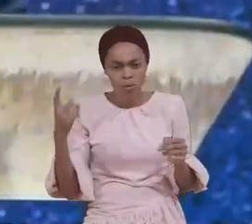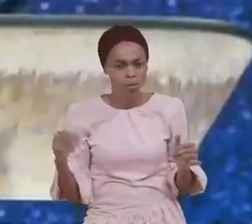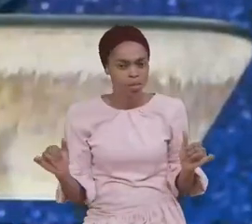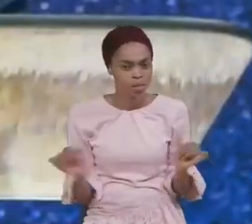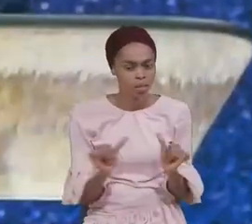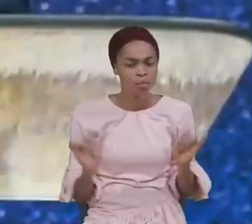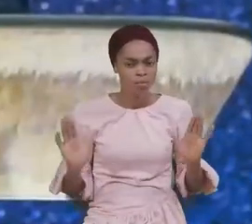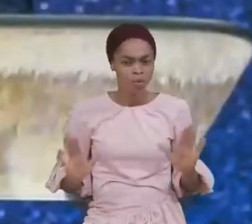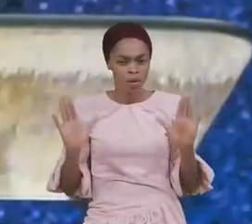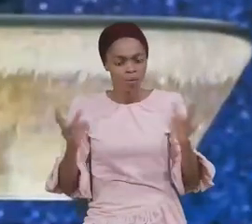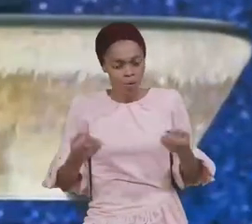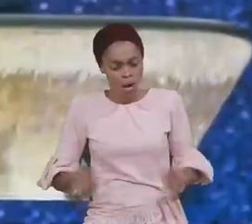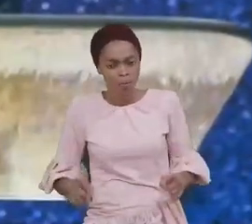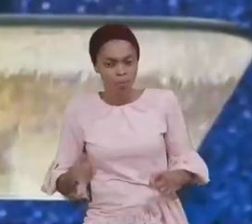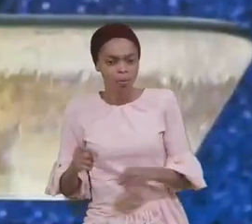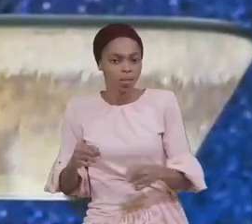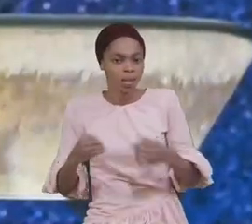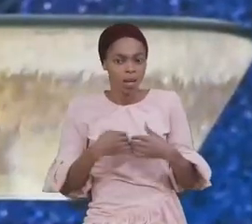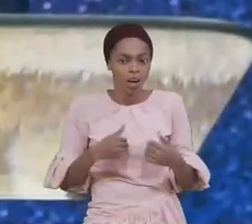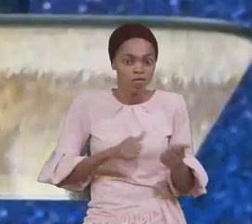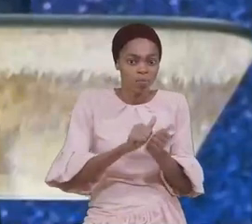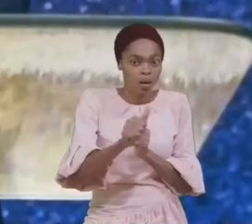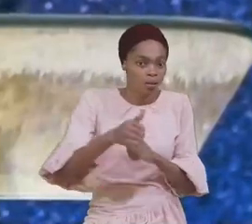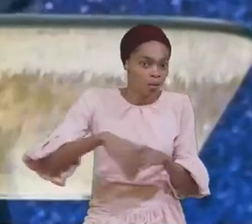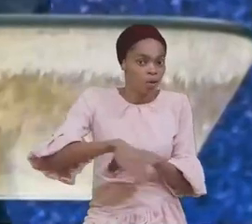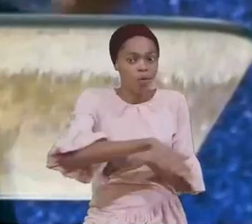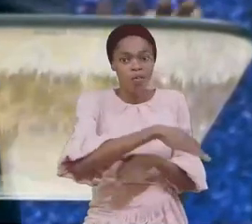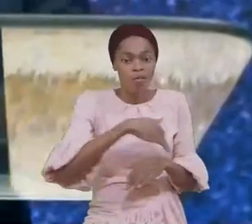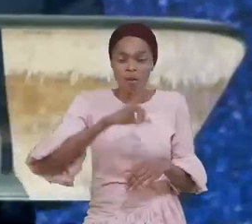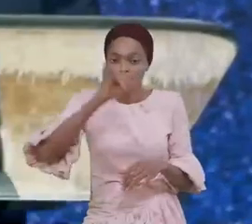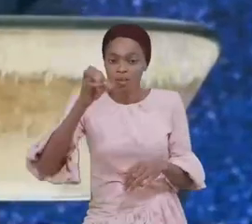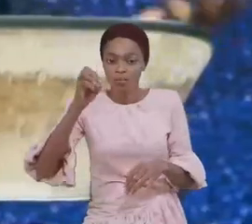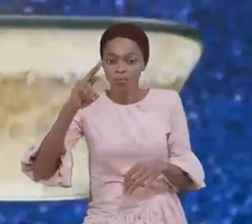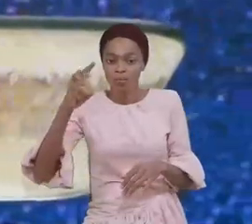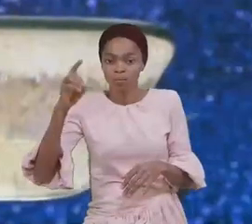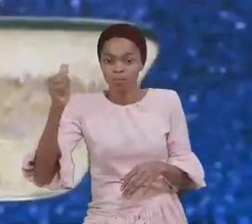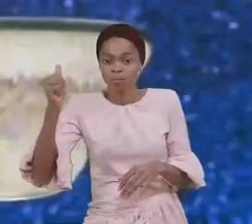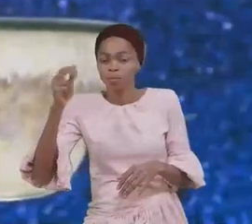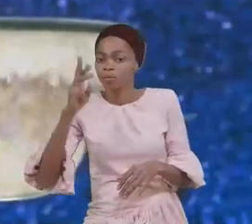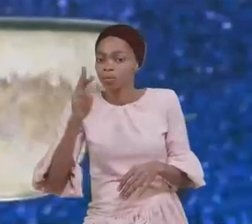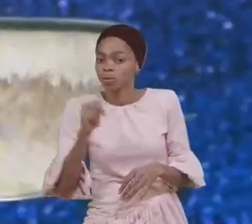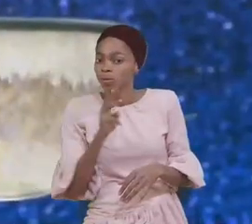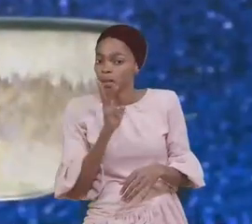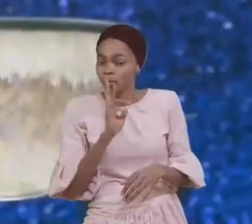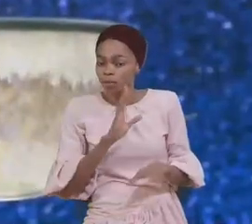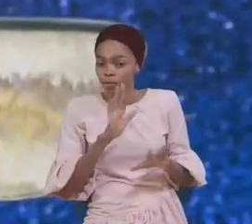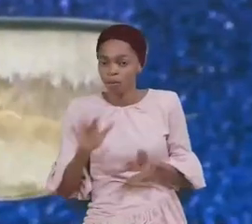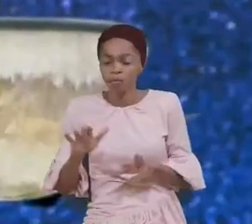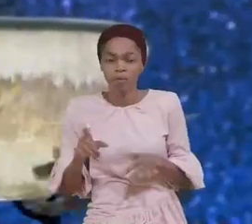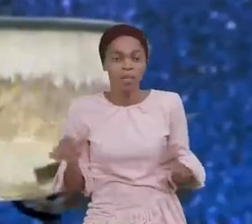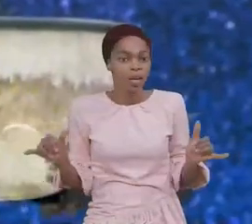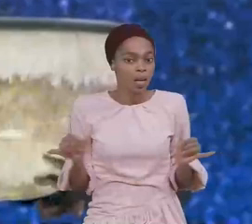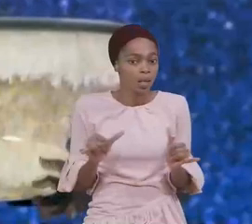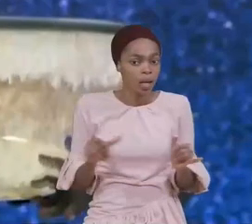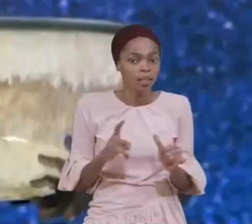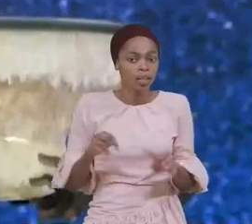ont traversé le Jourdain. Tout comme les gens d'Israël qui avaient traversé la mer Rouge au temps de Moïse